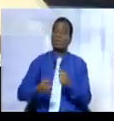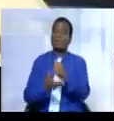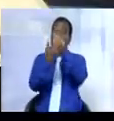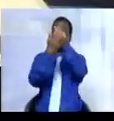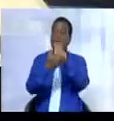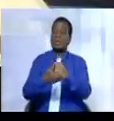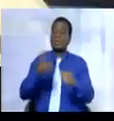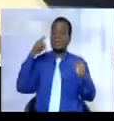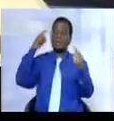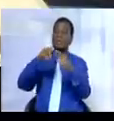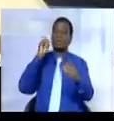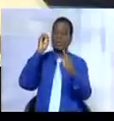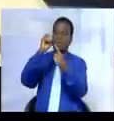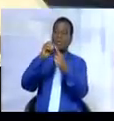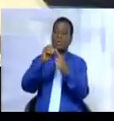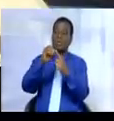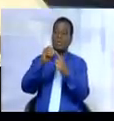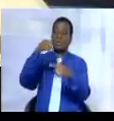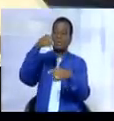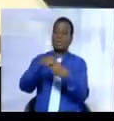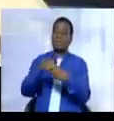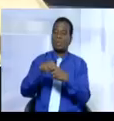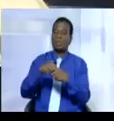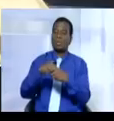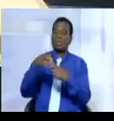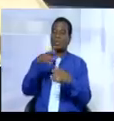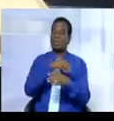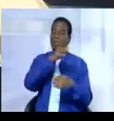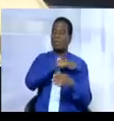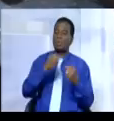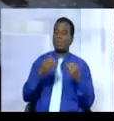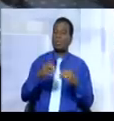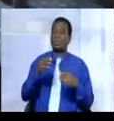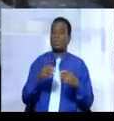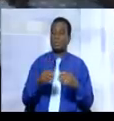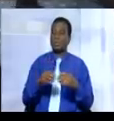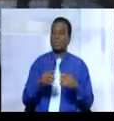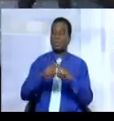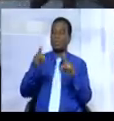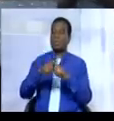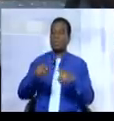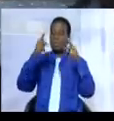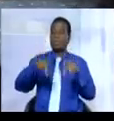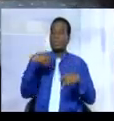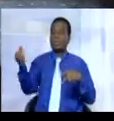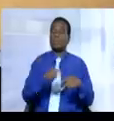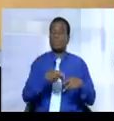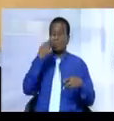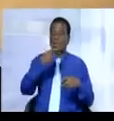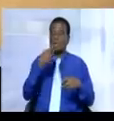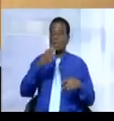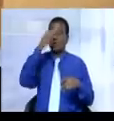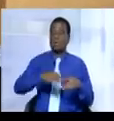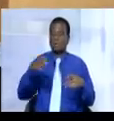En vue d'atteindre leurs objectifs dans de nouveaux et nombreux domaines d'intérêt. Les différents intervenants ont souhaité que